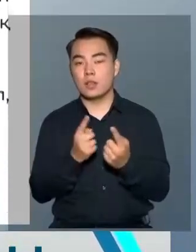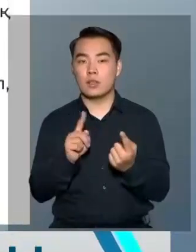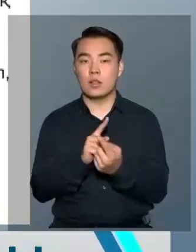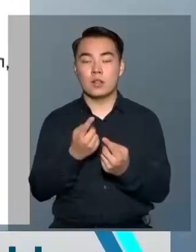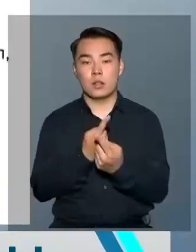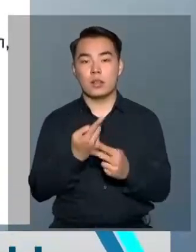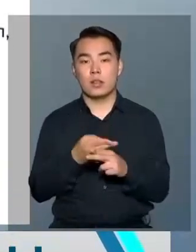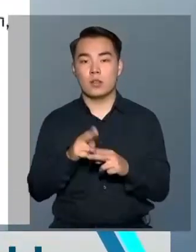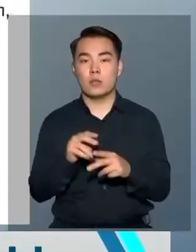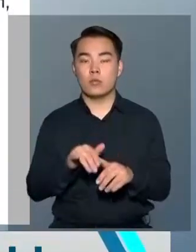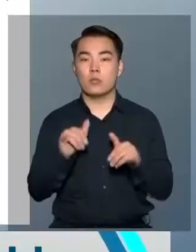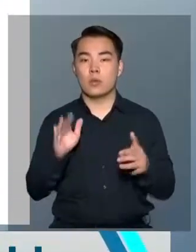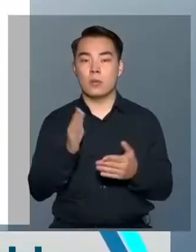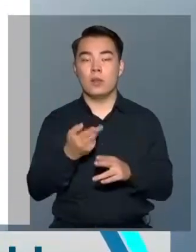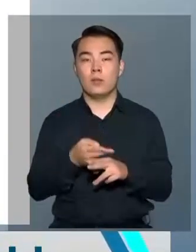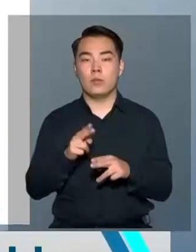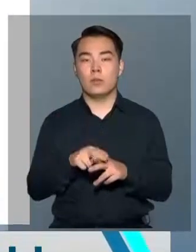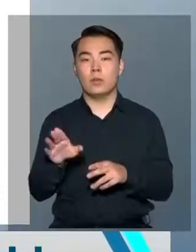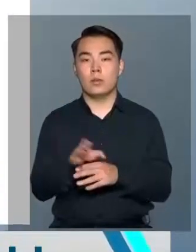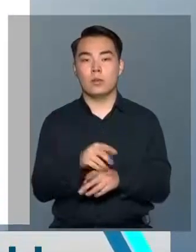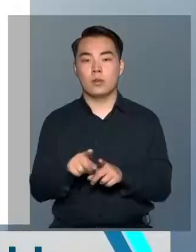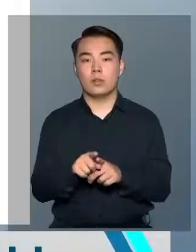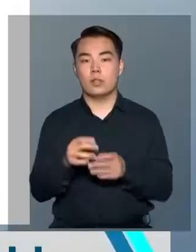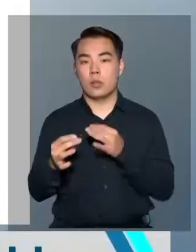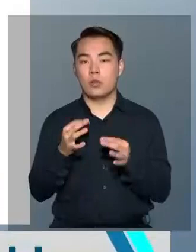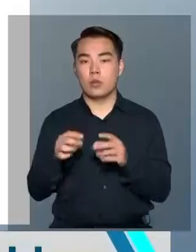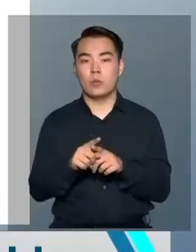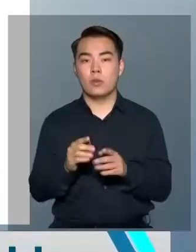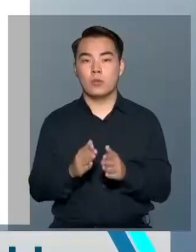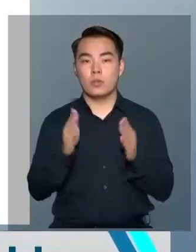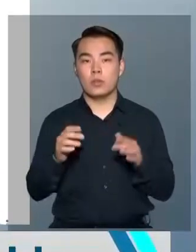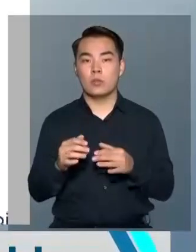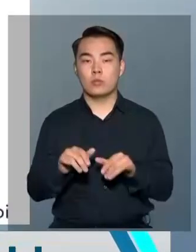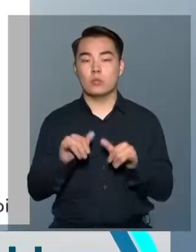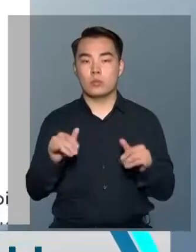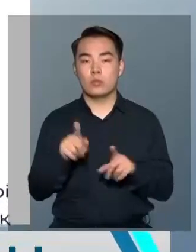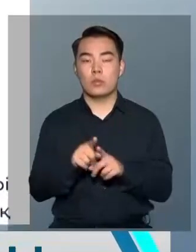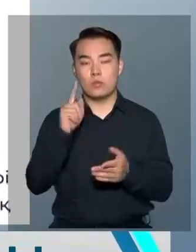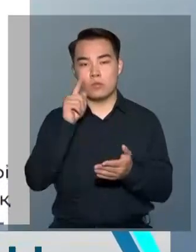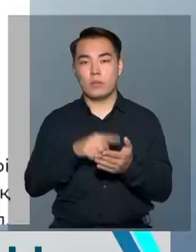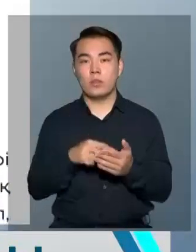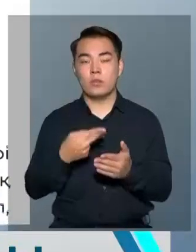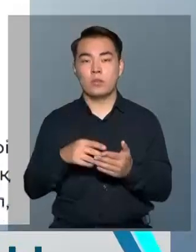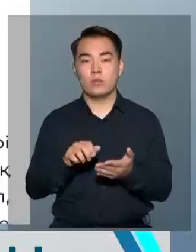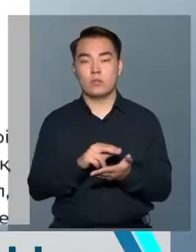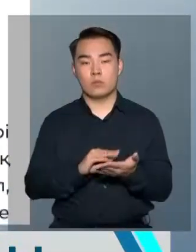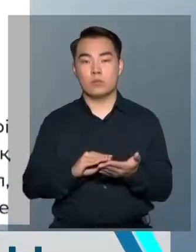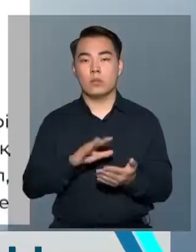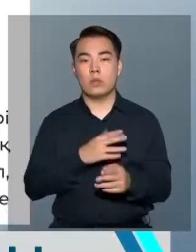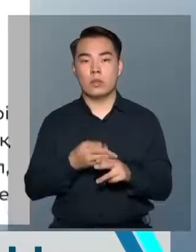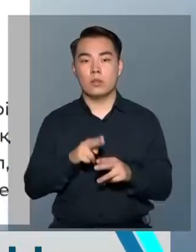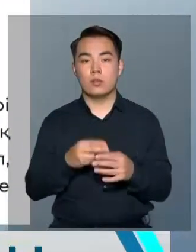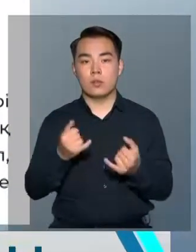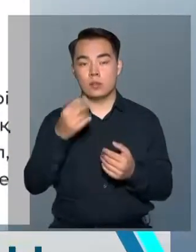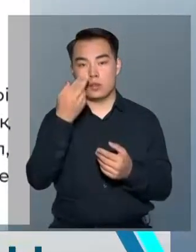дамып келеді. Арадағы ашық диалог өзара ынтымақтастық нығайта түсеріне сенімдімін деп жазды. Ал осы аптада